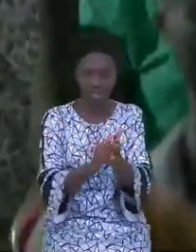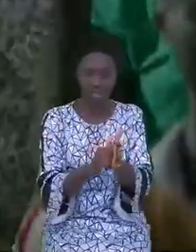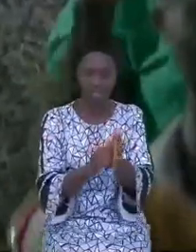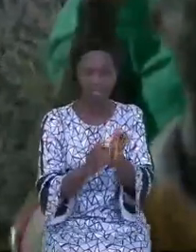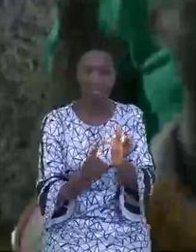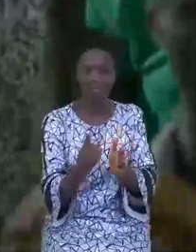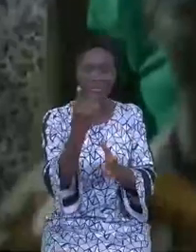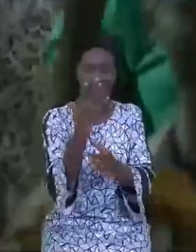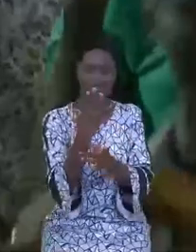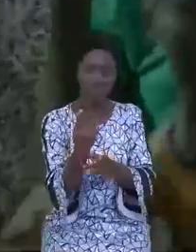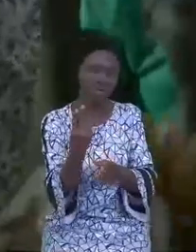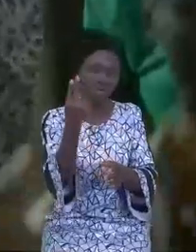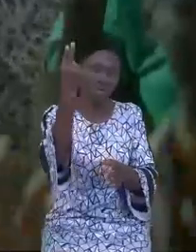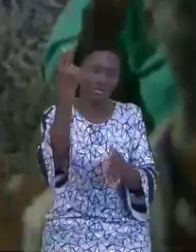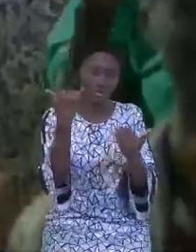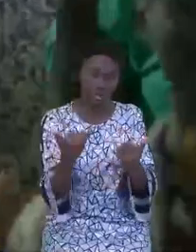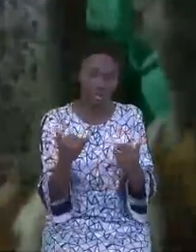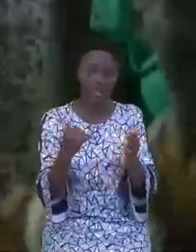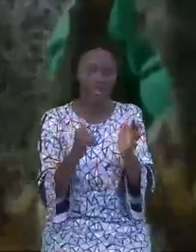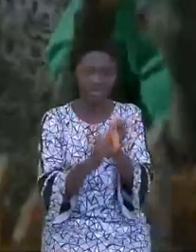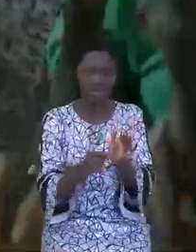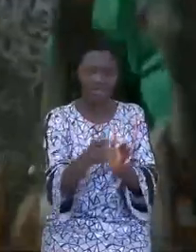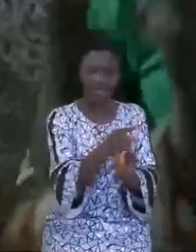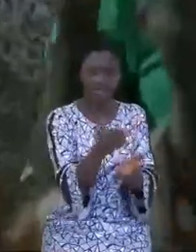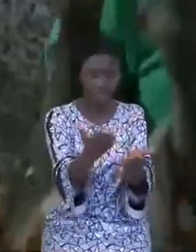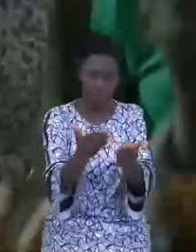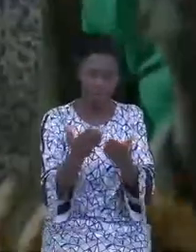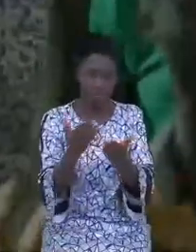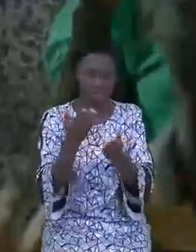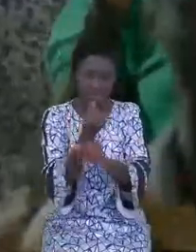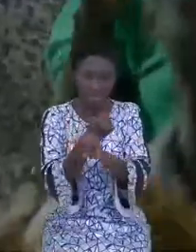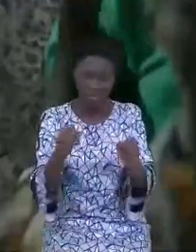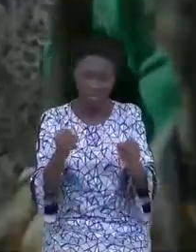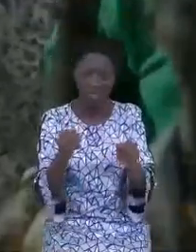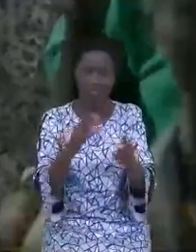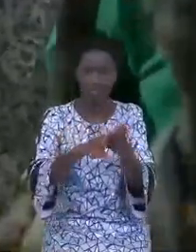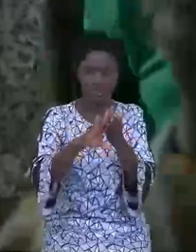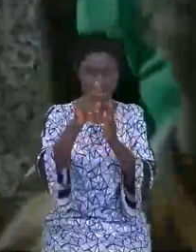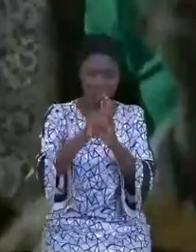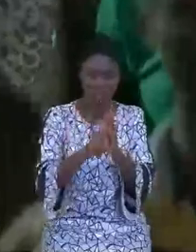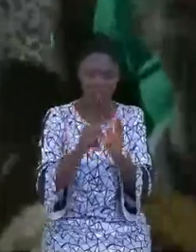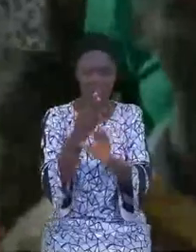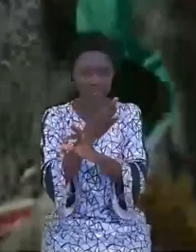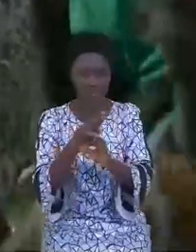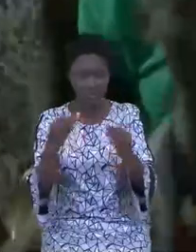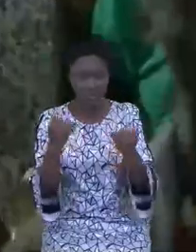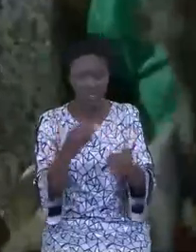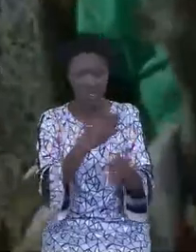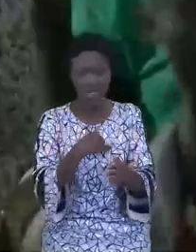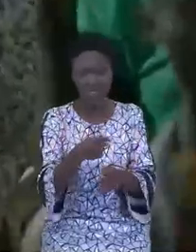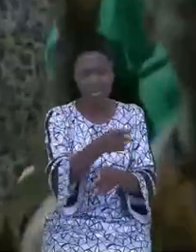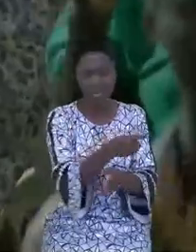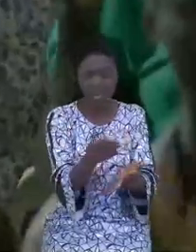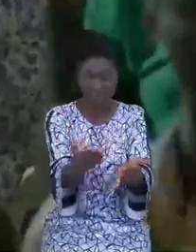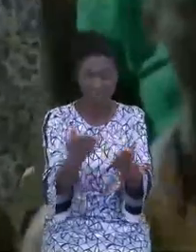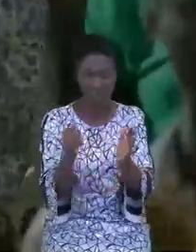veulent le salut maintenant. Ils veulent ton pardon. Ils veulent ta liberté maintenant. Ils veulent cette vie